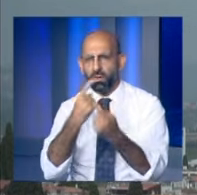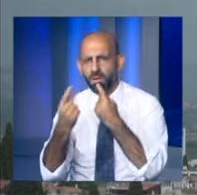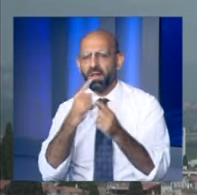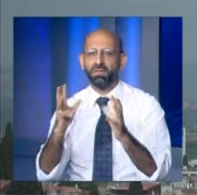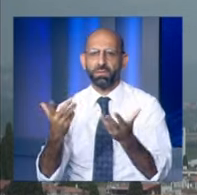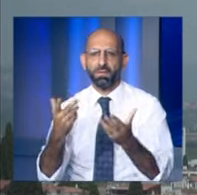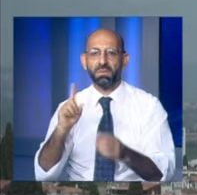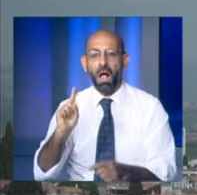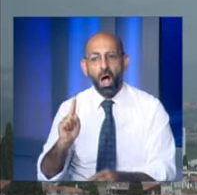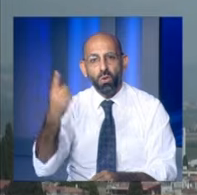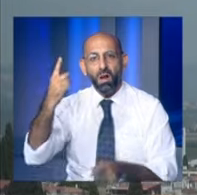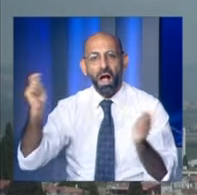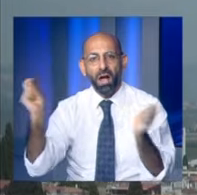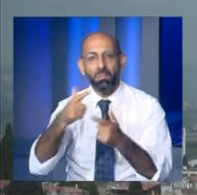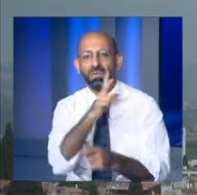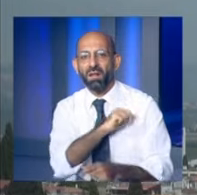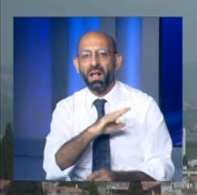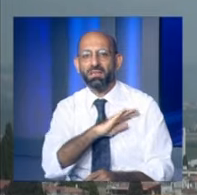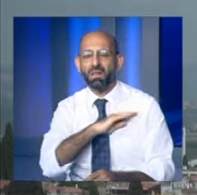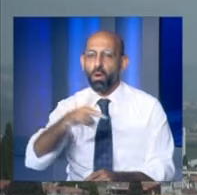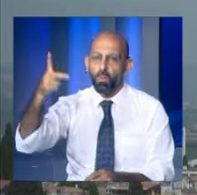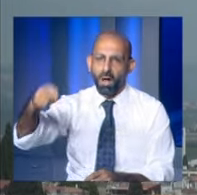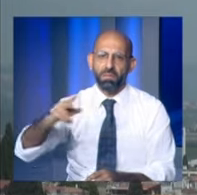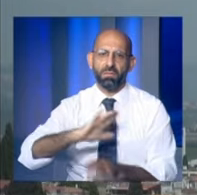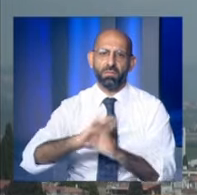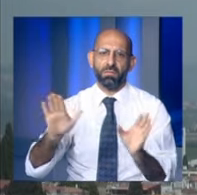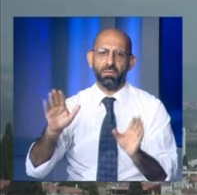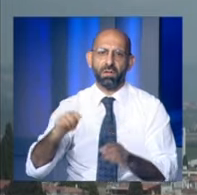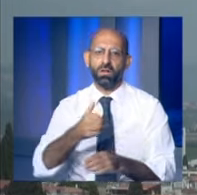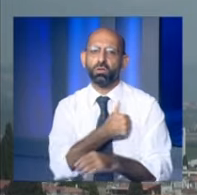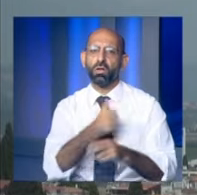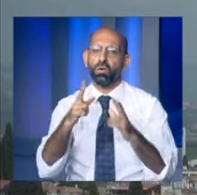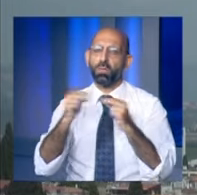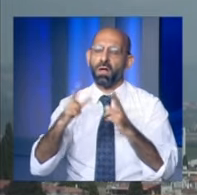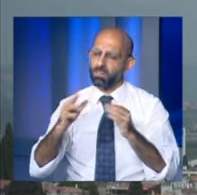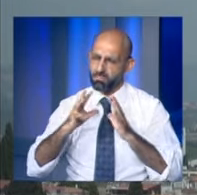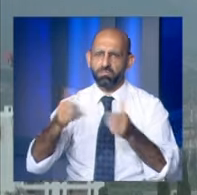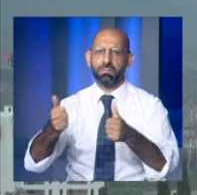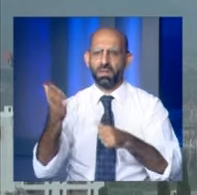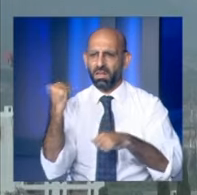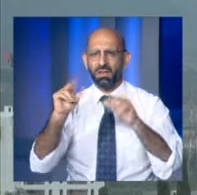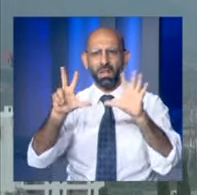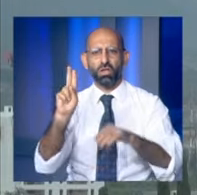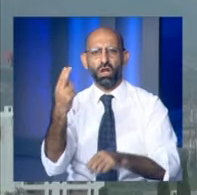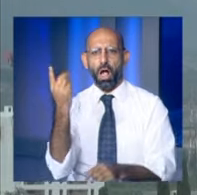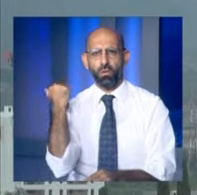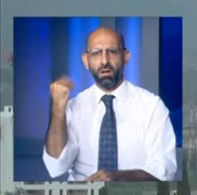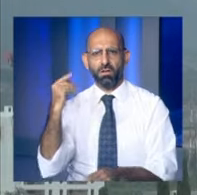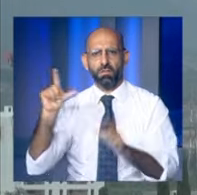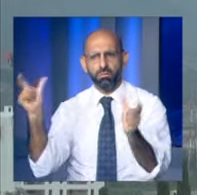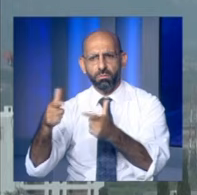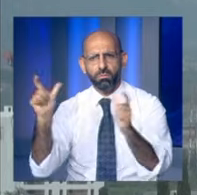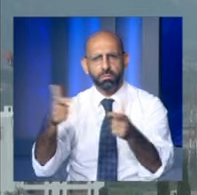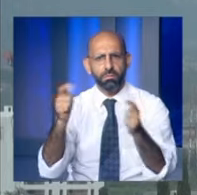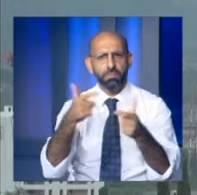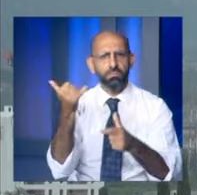في لبنان، فرد عليه عون بأن الأهم أولا وقف الحرب في غزة، وأشار إلى أن الجيش اللبناني قام منذ 28